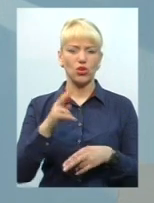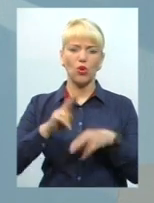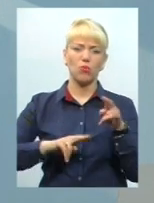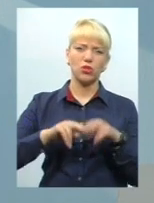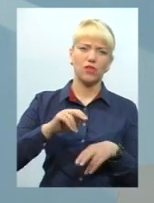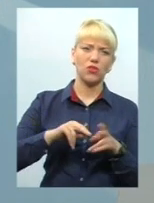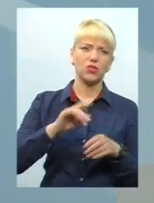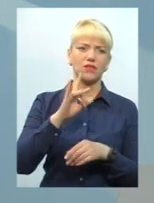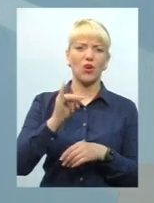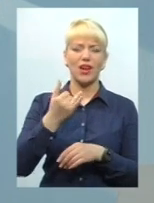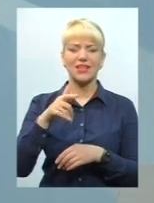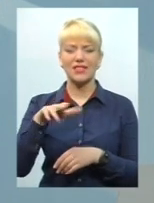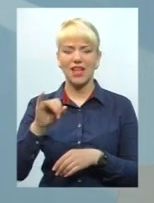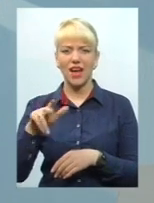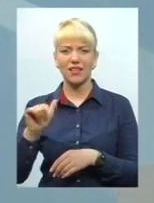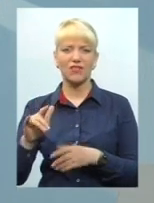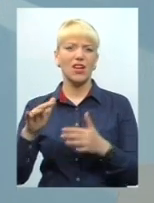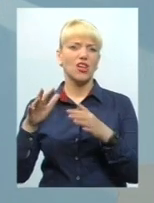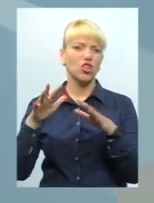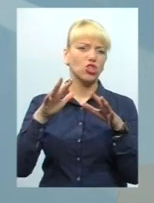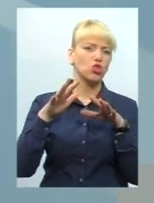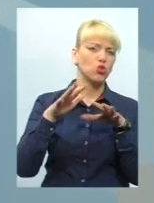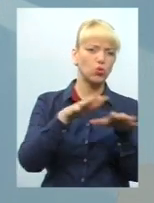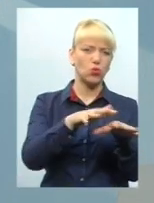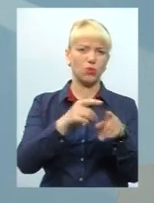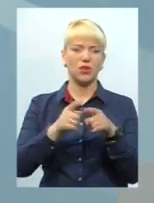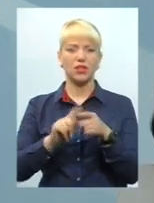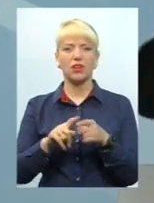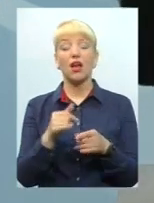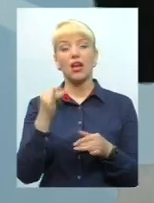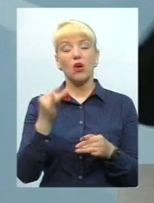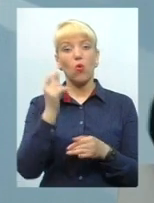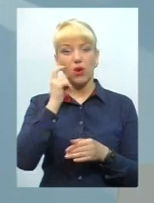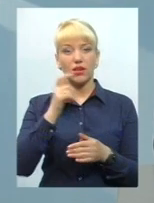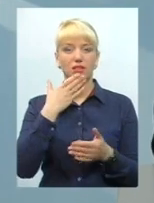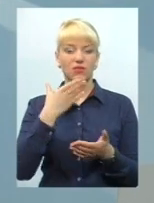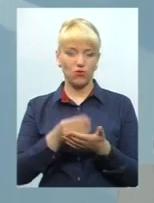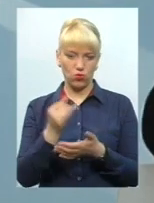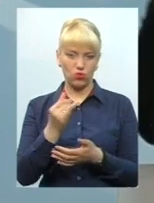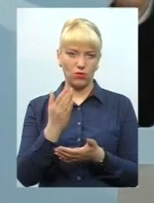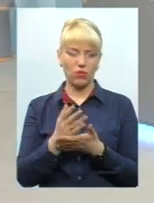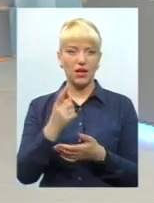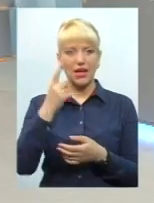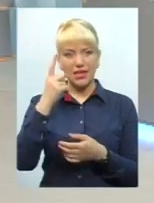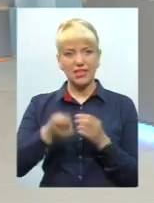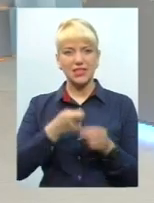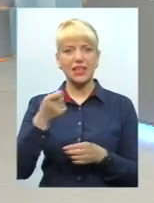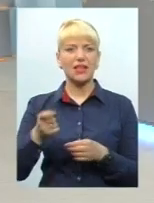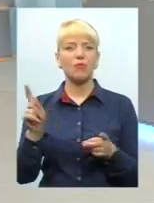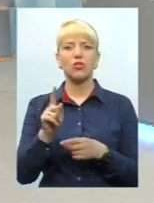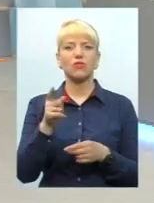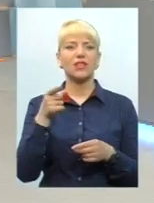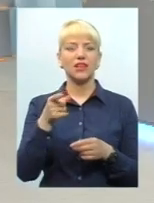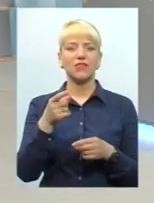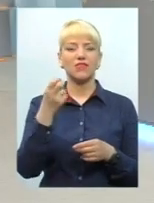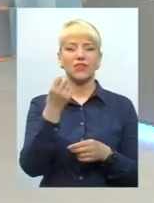штурми їх, і так далі. Україна має свою історію, і заяви про те в 11-му році, пам'ятаєте, що ми самі всіх перемогли, і він нам